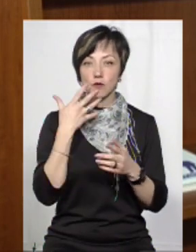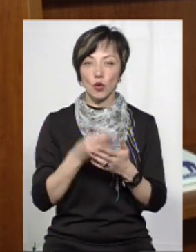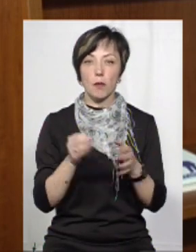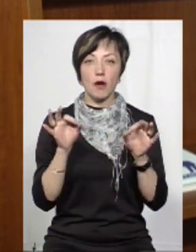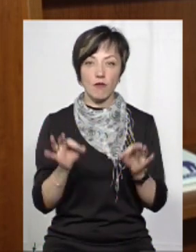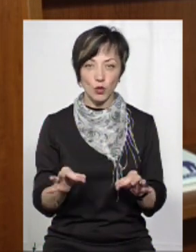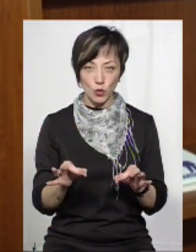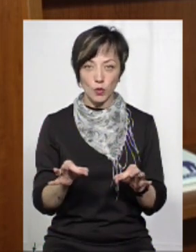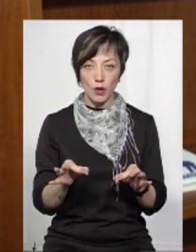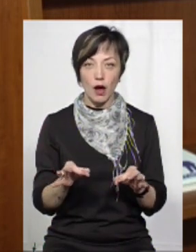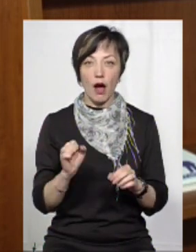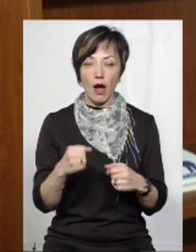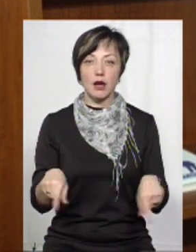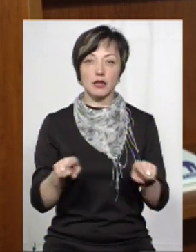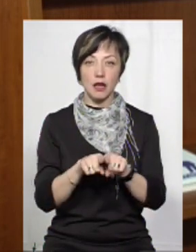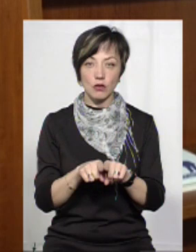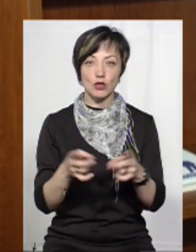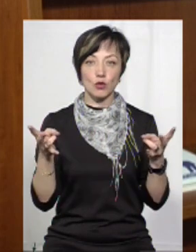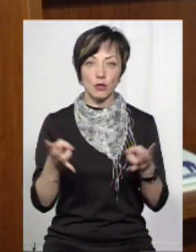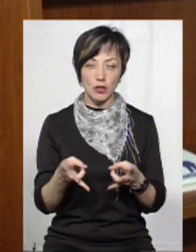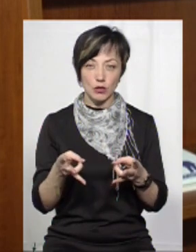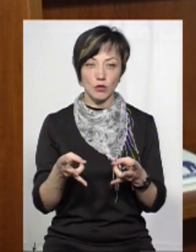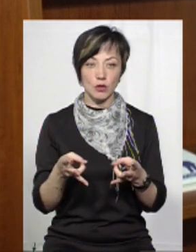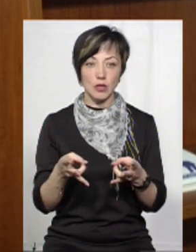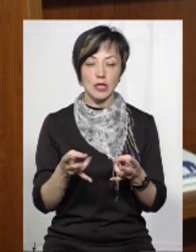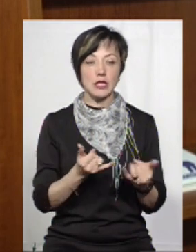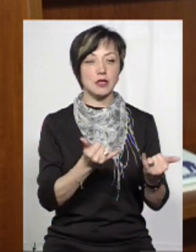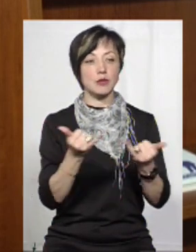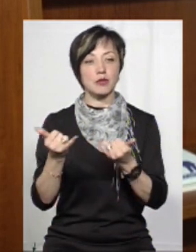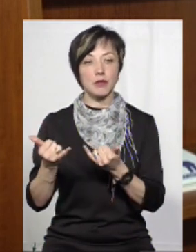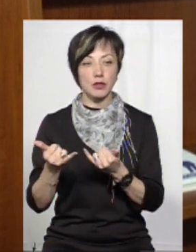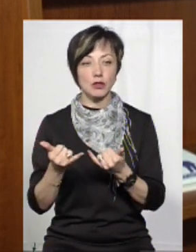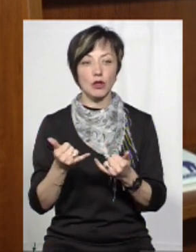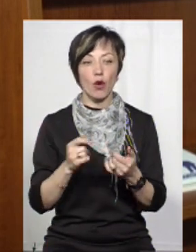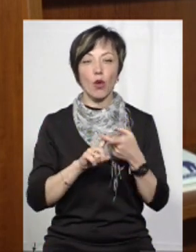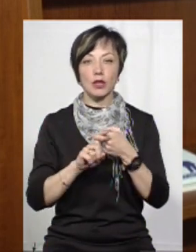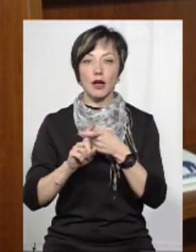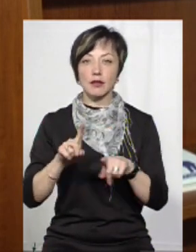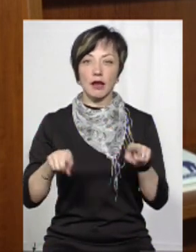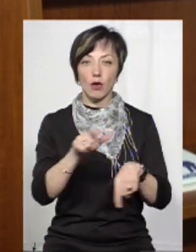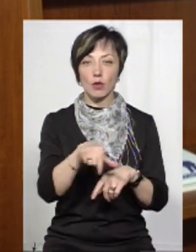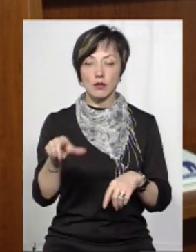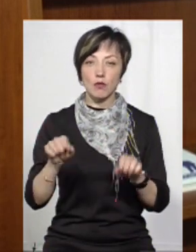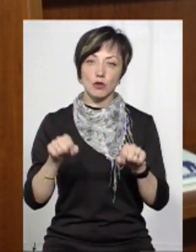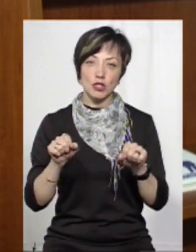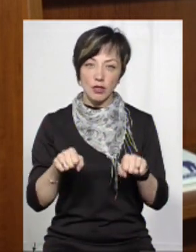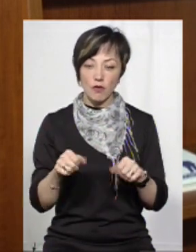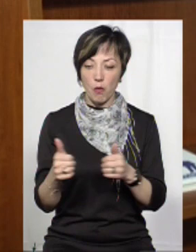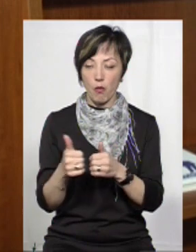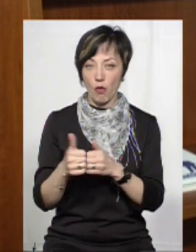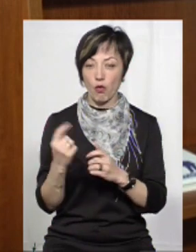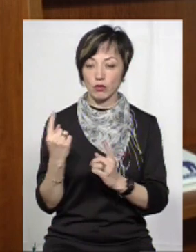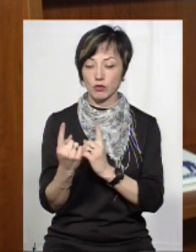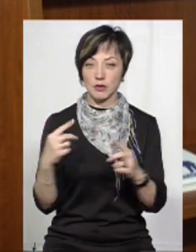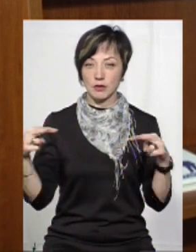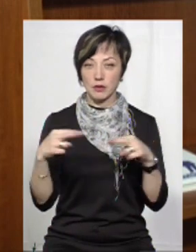правоту. Ось, а також необхідно забезпечити, взяти контакти деяких осіб, які, можливо, проходили поруч, аби